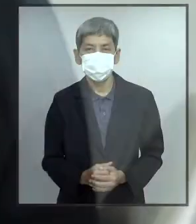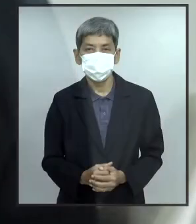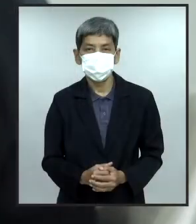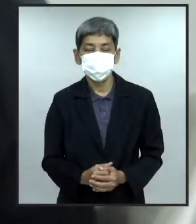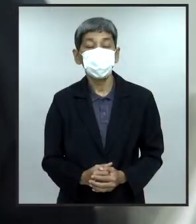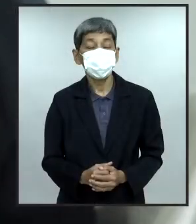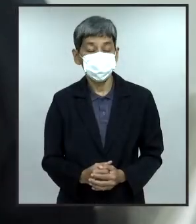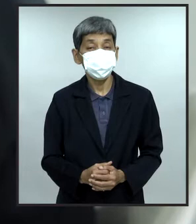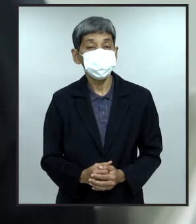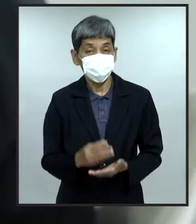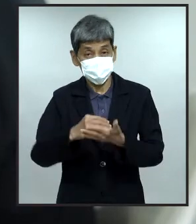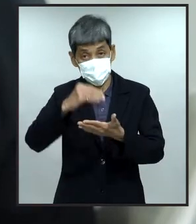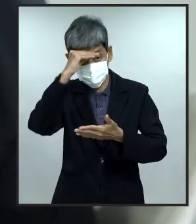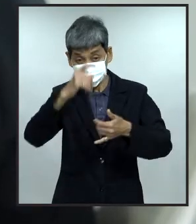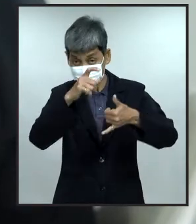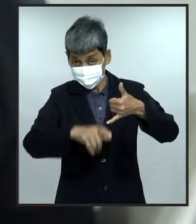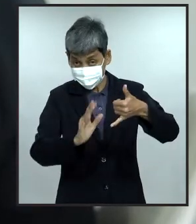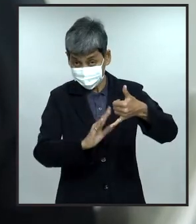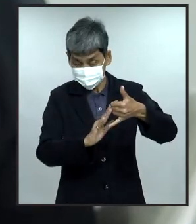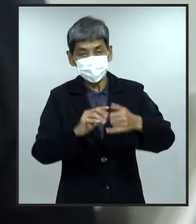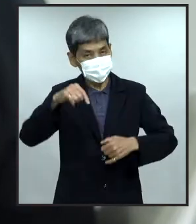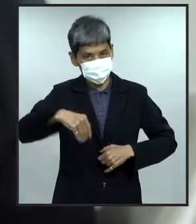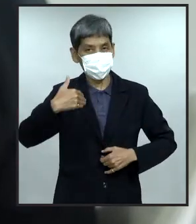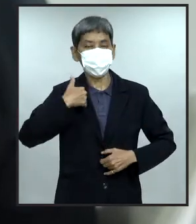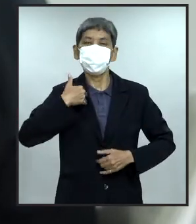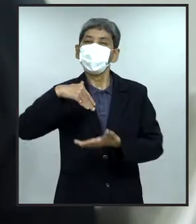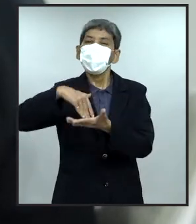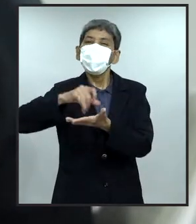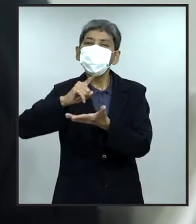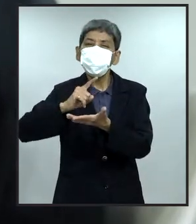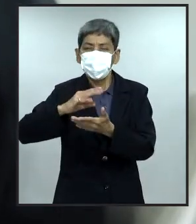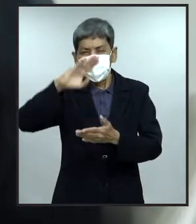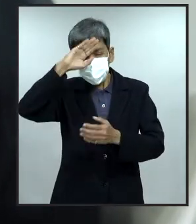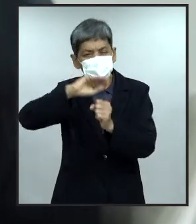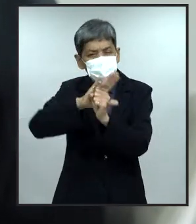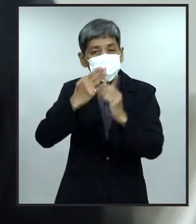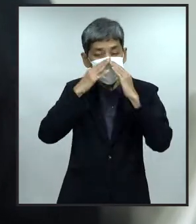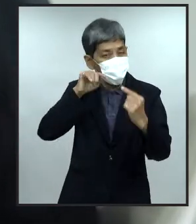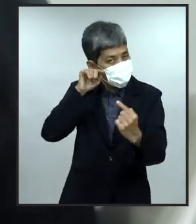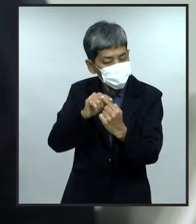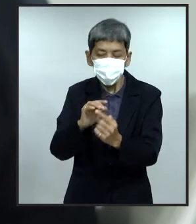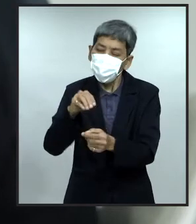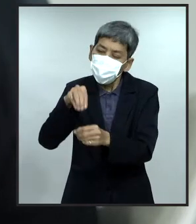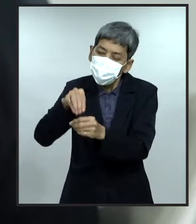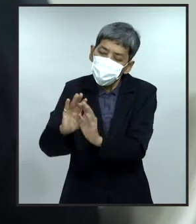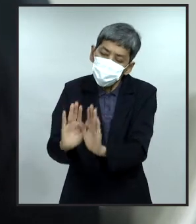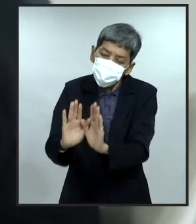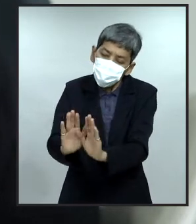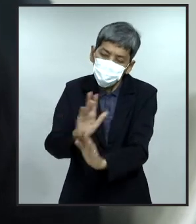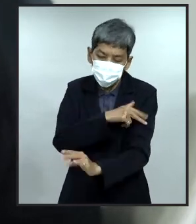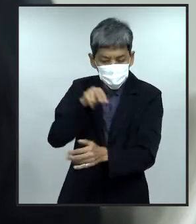นอกเหนือจากตัวนักเรียนเองเนี่ยครับผมทราบว่าที่นี่มีศูนย์พักคอยด้วยสำหรับคนตาบอด ครับ ใช่ไหมฮะแล้วศูนย์พักคอย